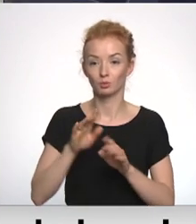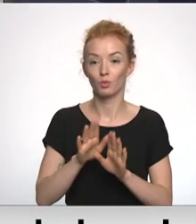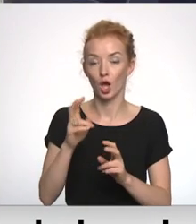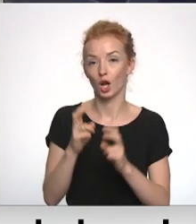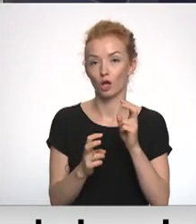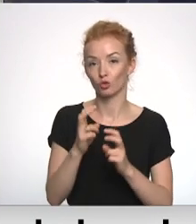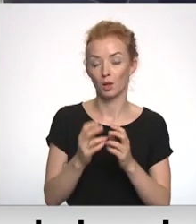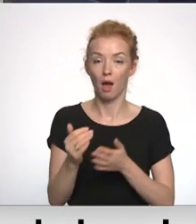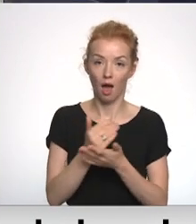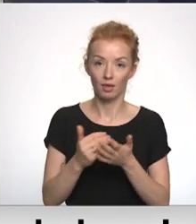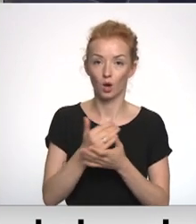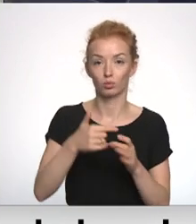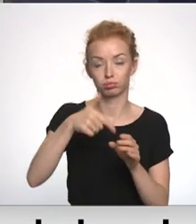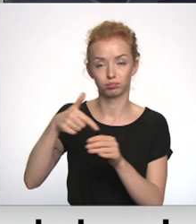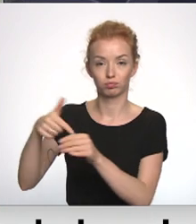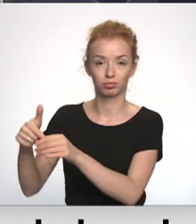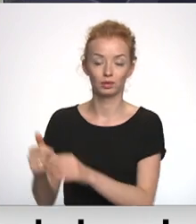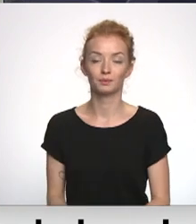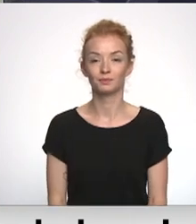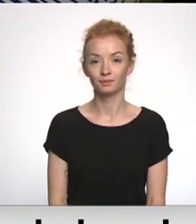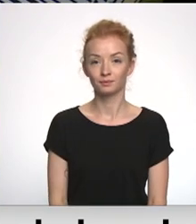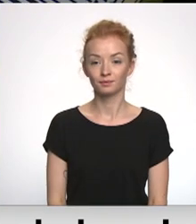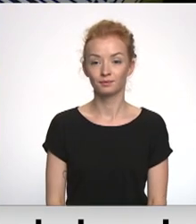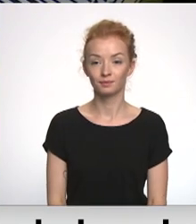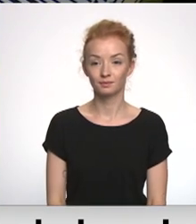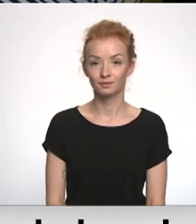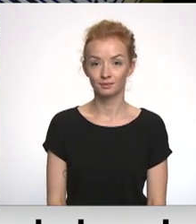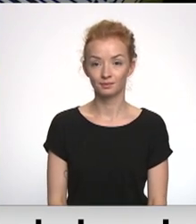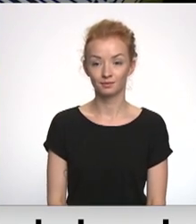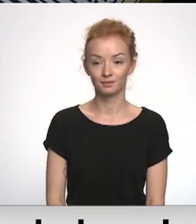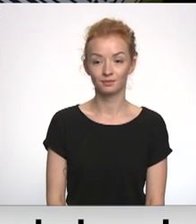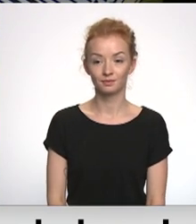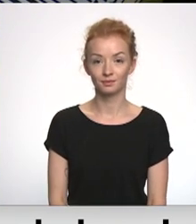ražotājiem atkārtotai uzpildēji. Dāvids Frēdenfelds, Māris Jurgensons, Latvijas televīzija.